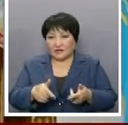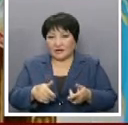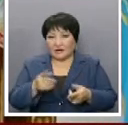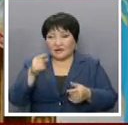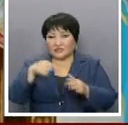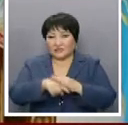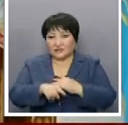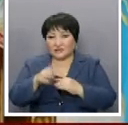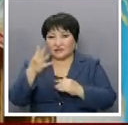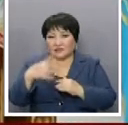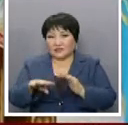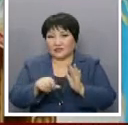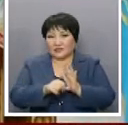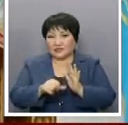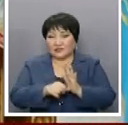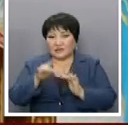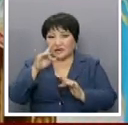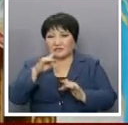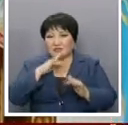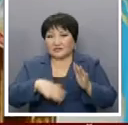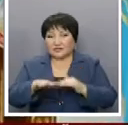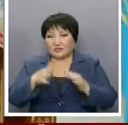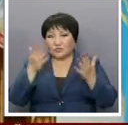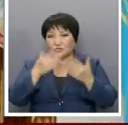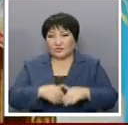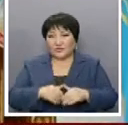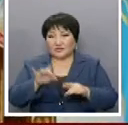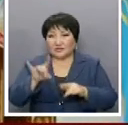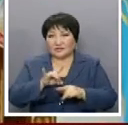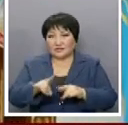46-сы Қазақстан мұсылмандар діни басқармасына қатысты.